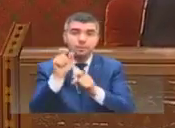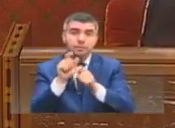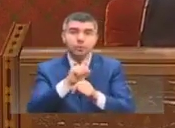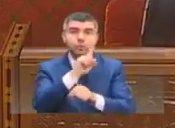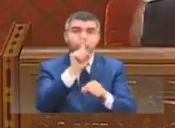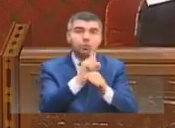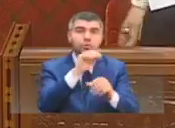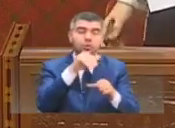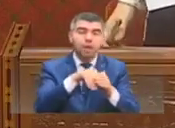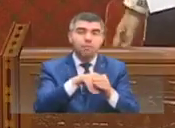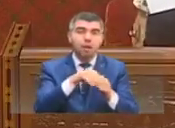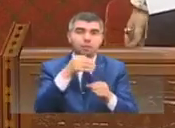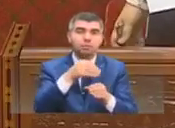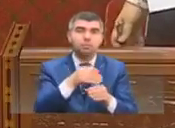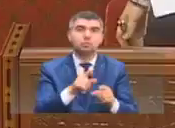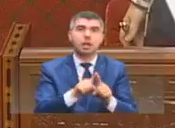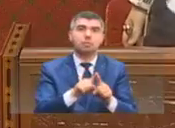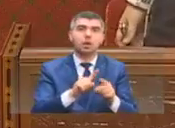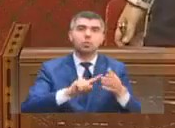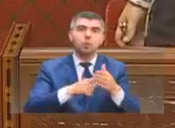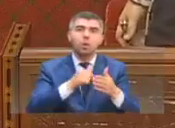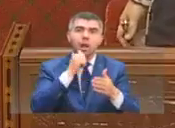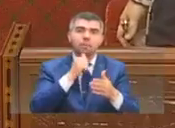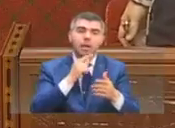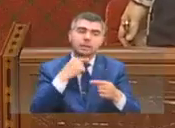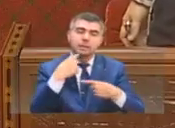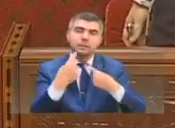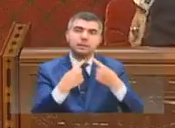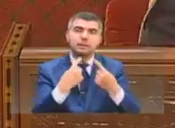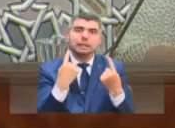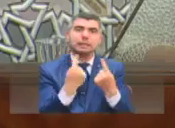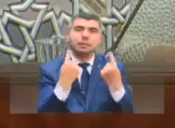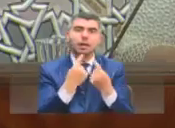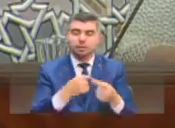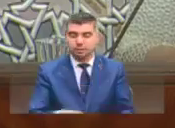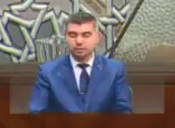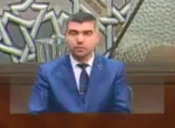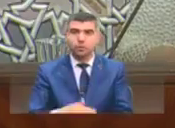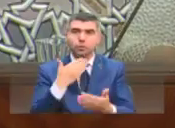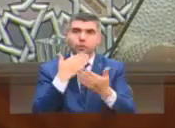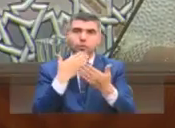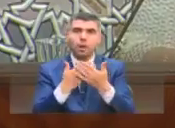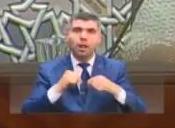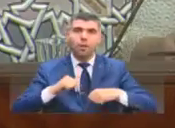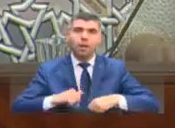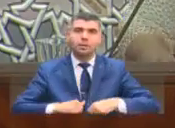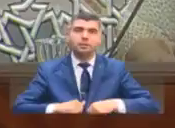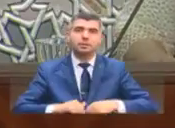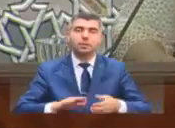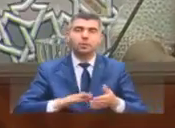اللي من حقها انها توفر على ربط قار بالماء الصالح للشرب. شكرا لكم. شكرا السيدة كاتبة الدولة. اذا كان